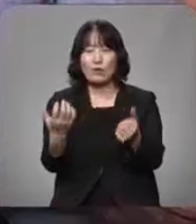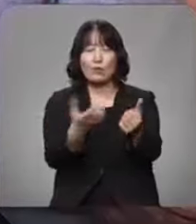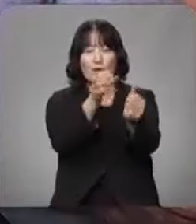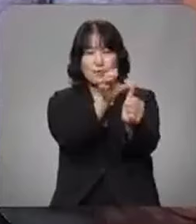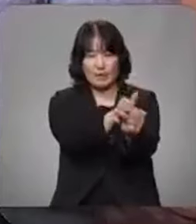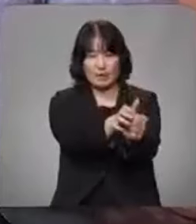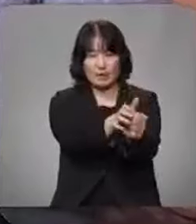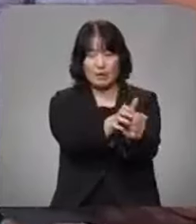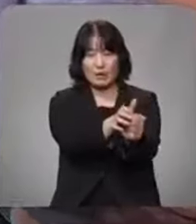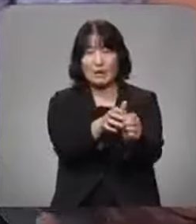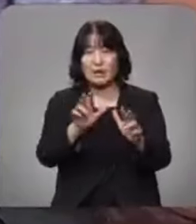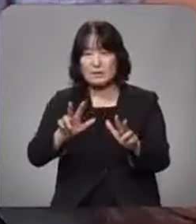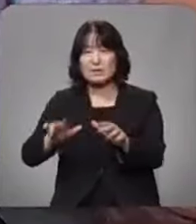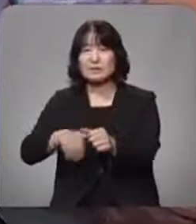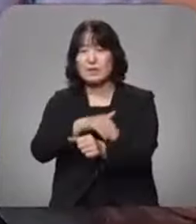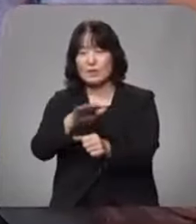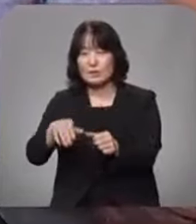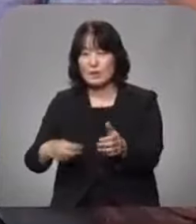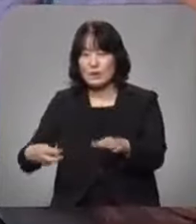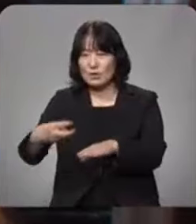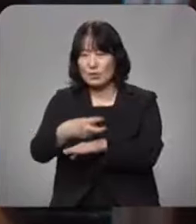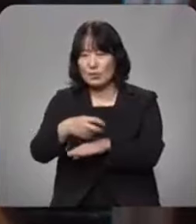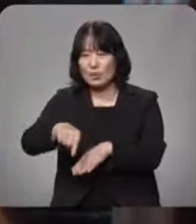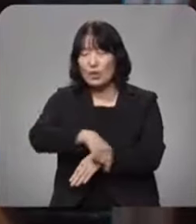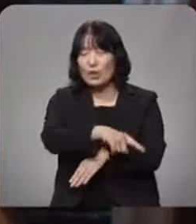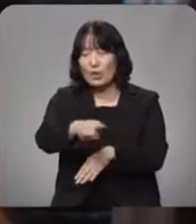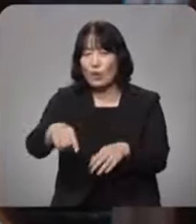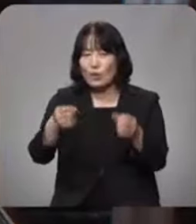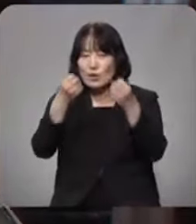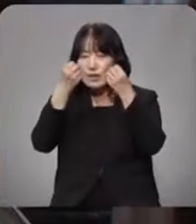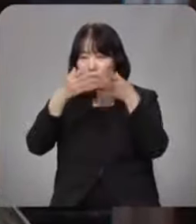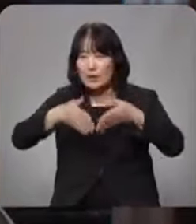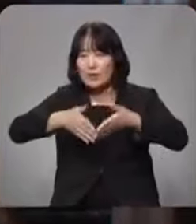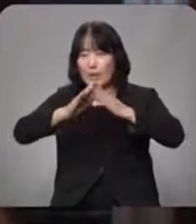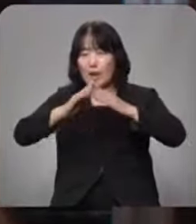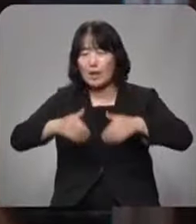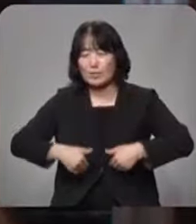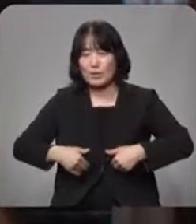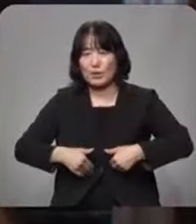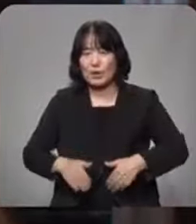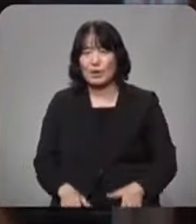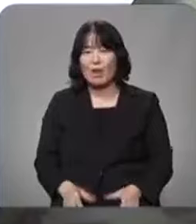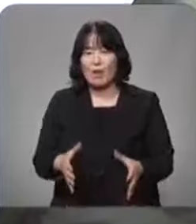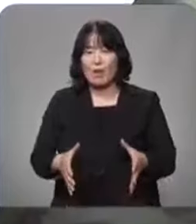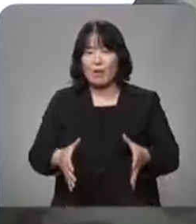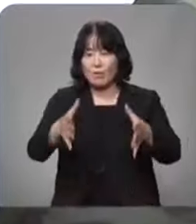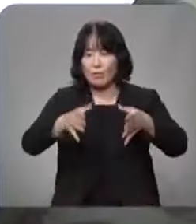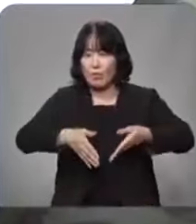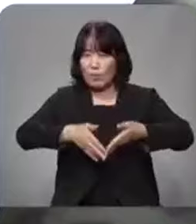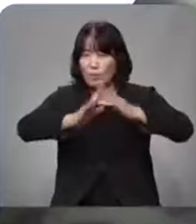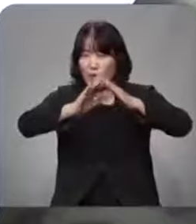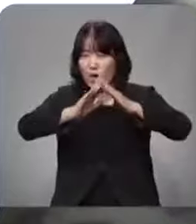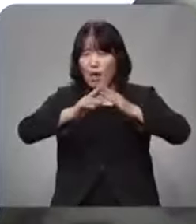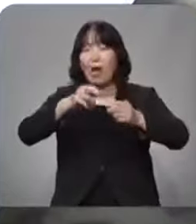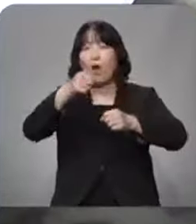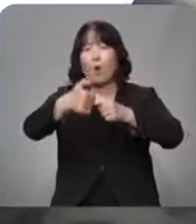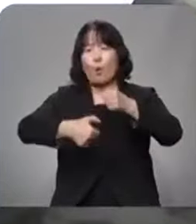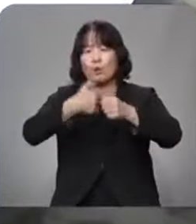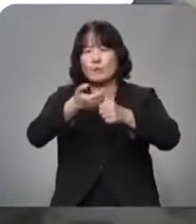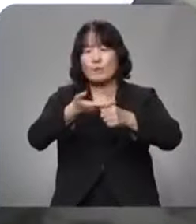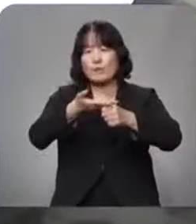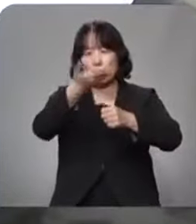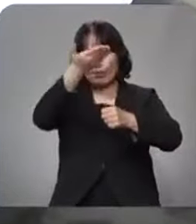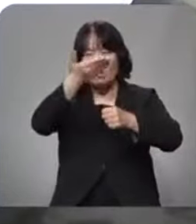했습니다. 현재로선 터미널 일대 재개발이 유력합니다. 터미널 건물 자체가 지은 지 50년이 다 되다 보니